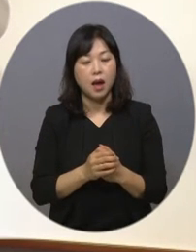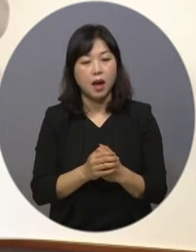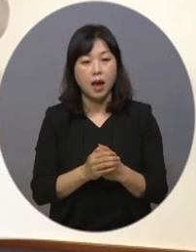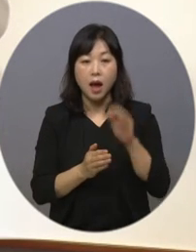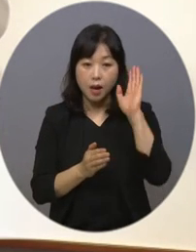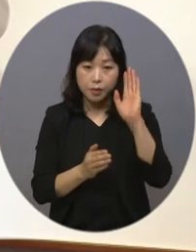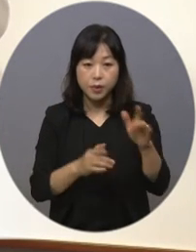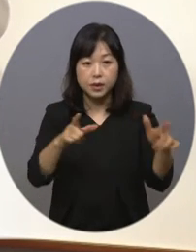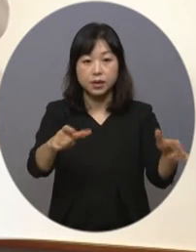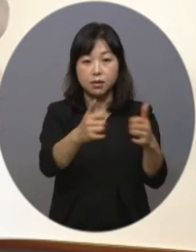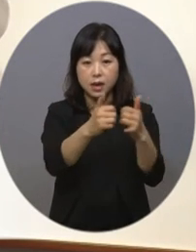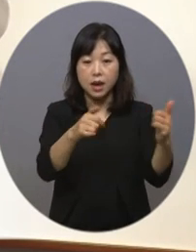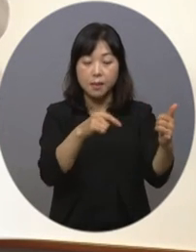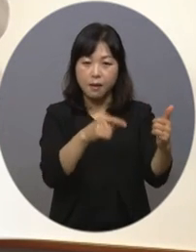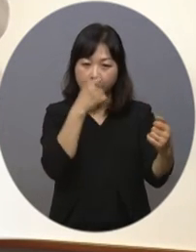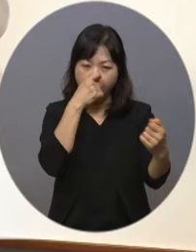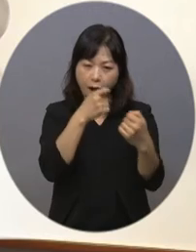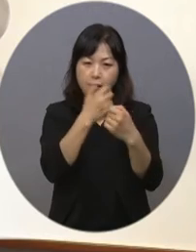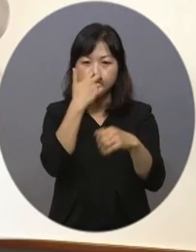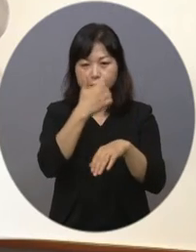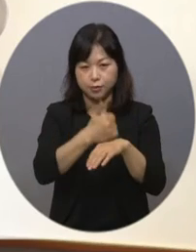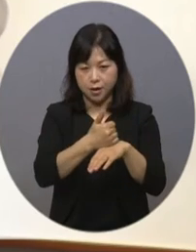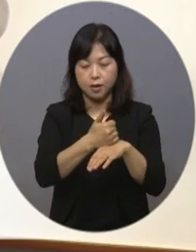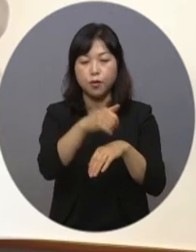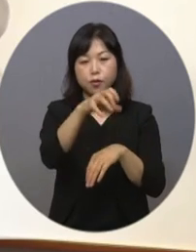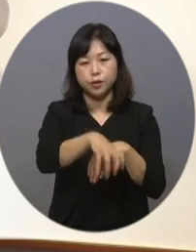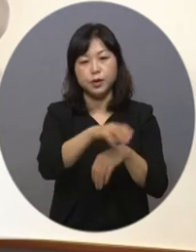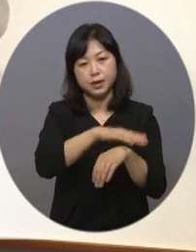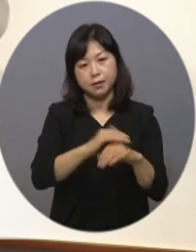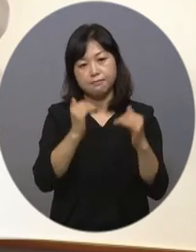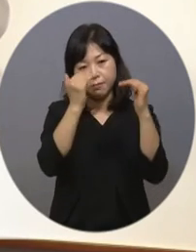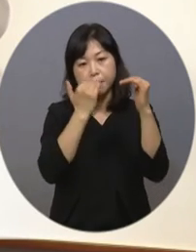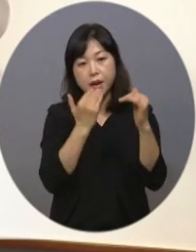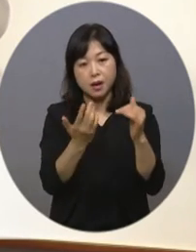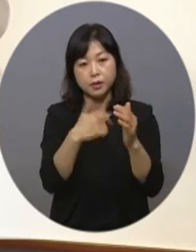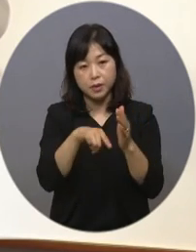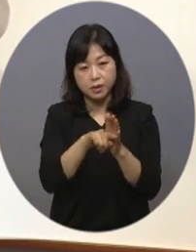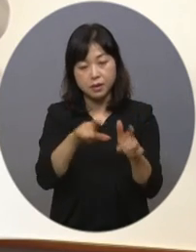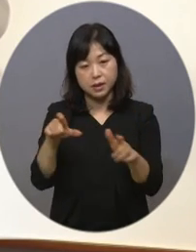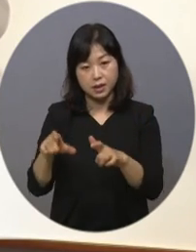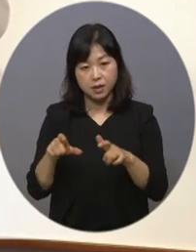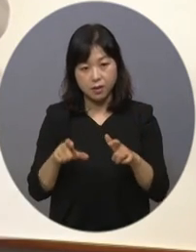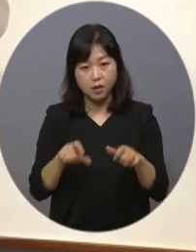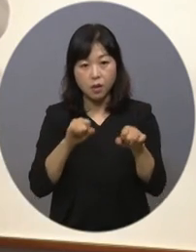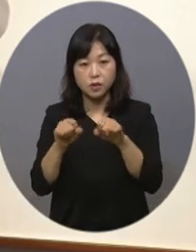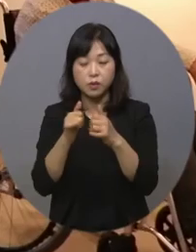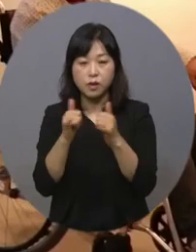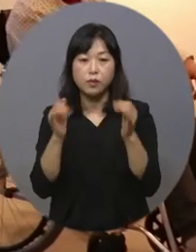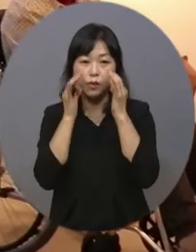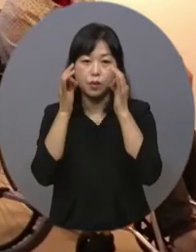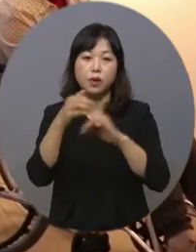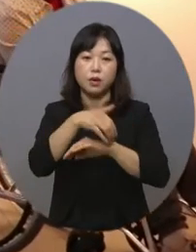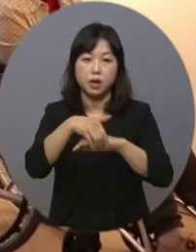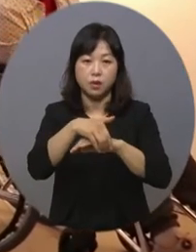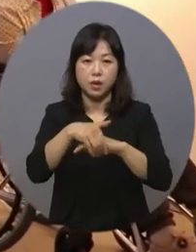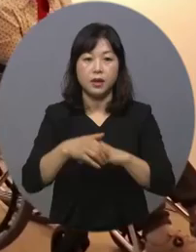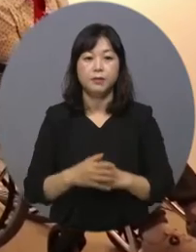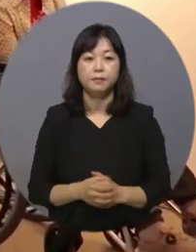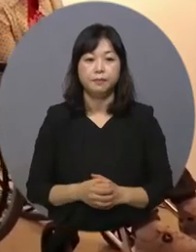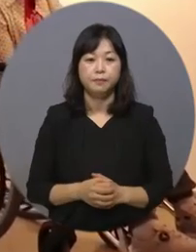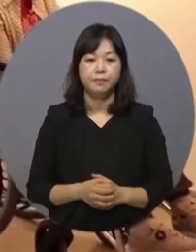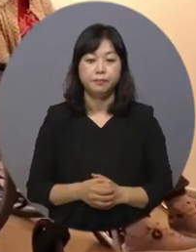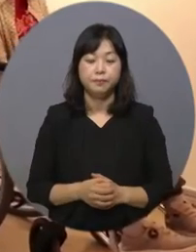주민들에게 친숙한 공간으로 이렇게 성장할 수 있도록 지역 작가들이 노력할 계획입니다. 이들